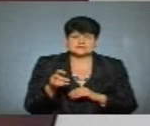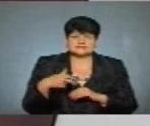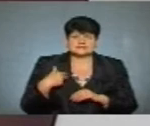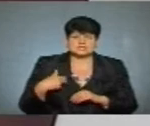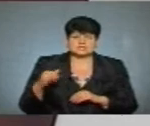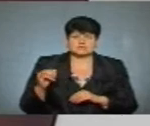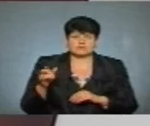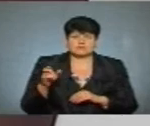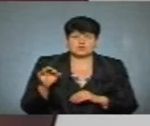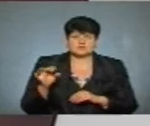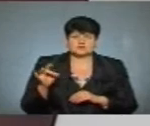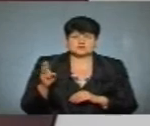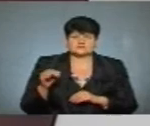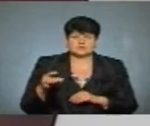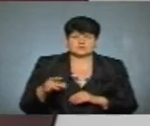Заліщицький і Борщівський.